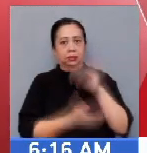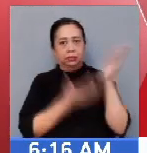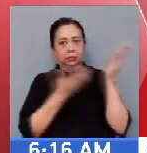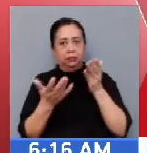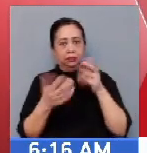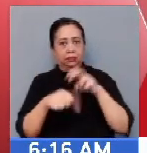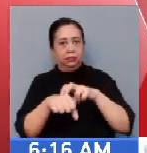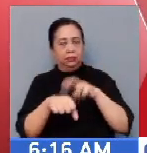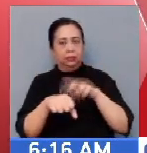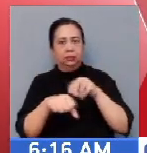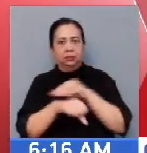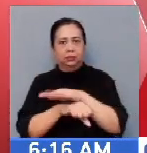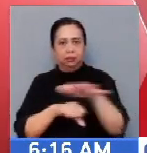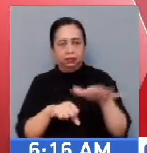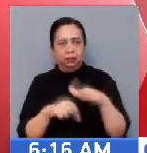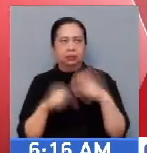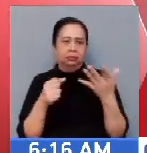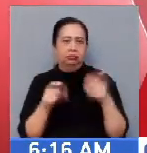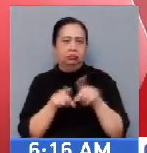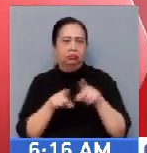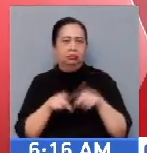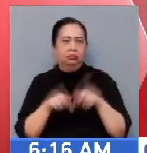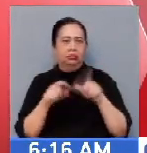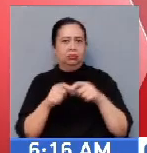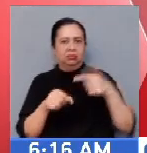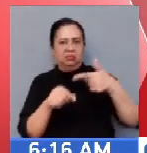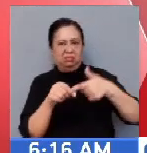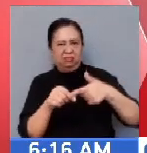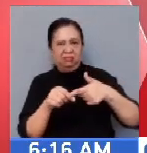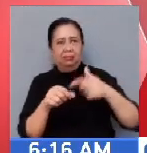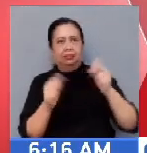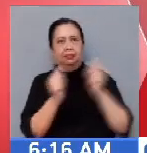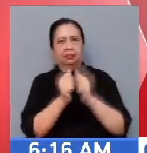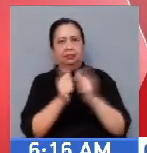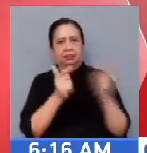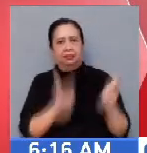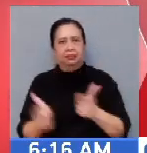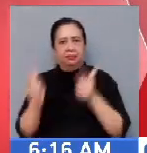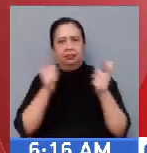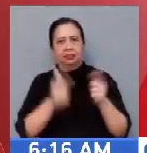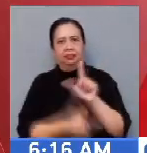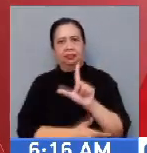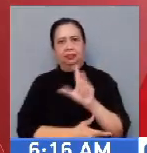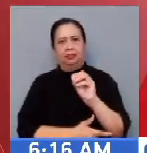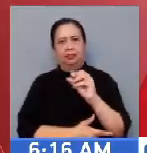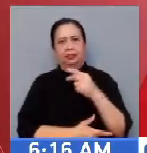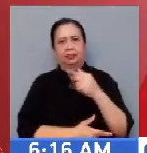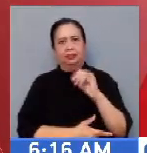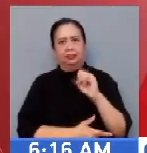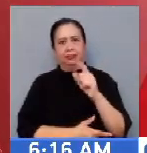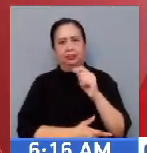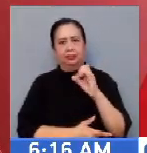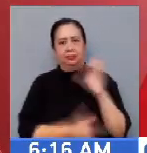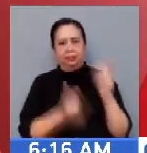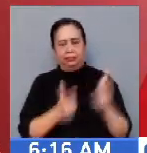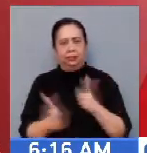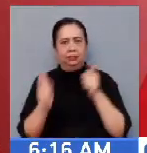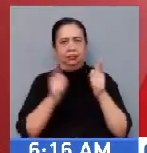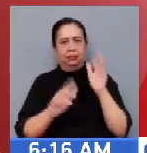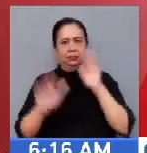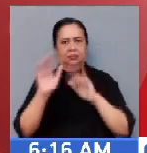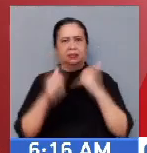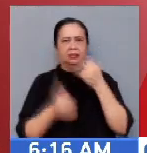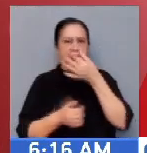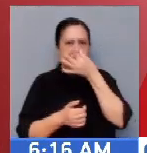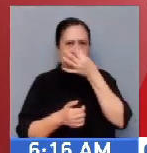course, ng fuel and even the logistic problem. So, ngayon po talaga mayroong kanipisan ng supply. Mm-hmm.